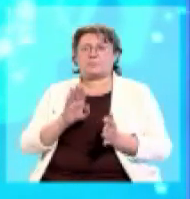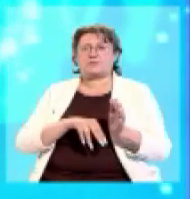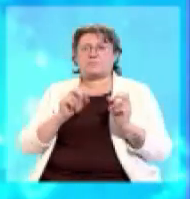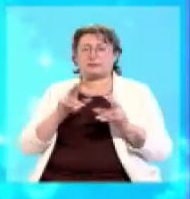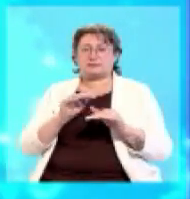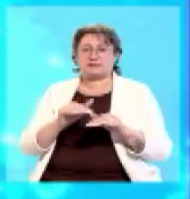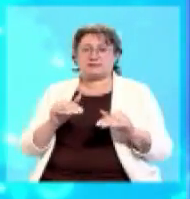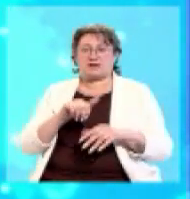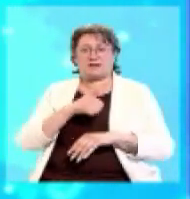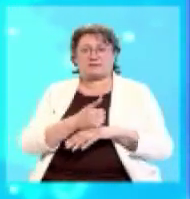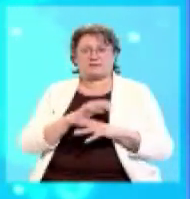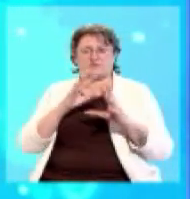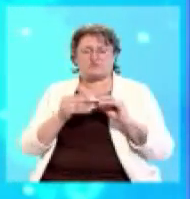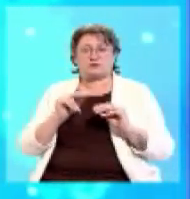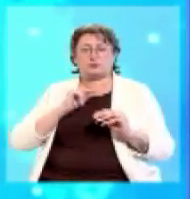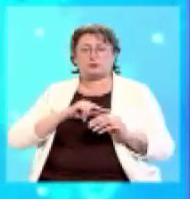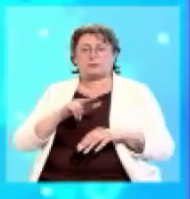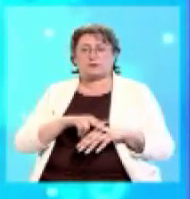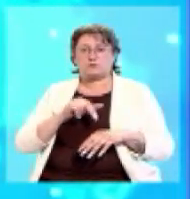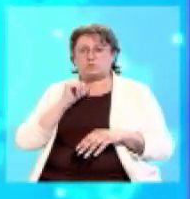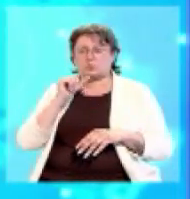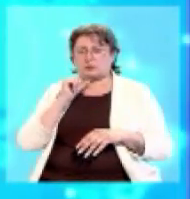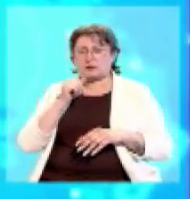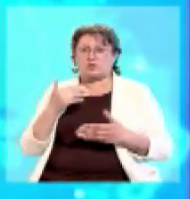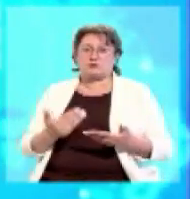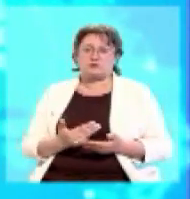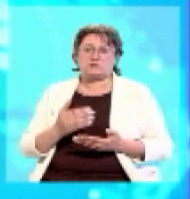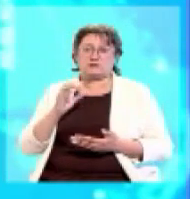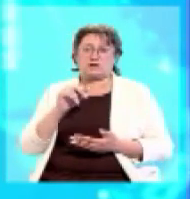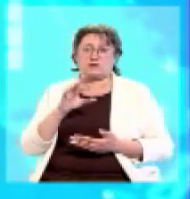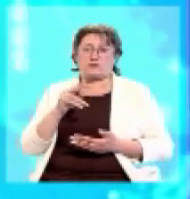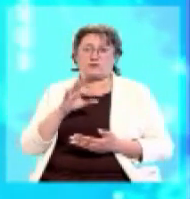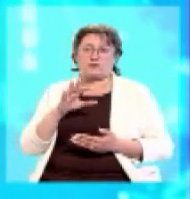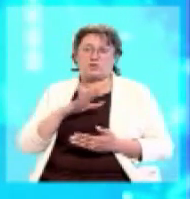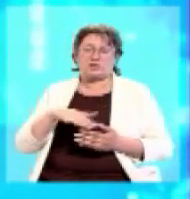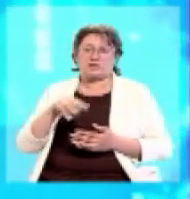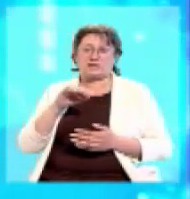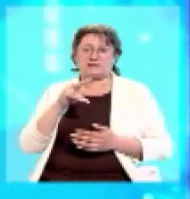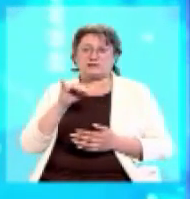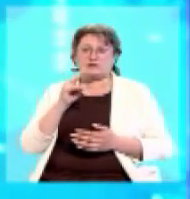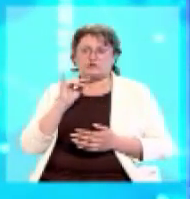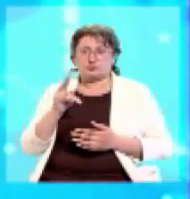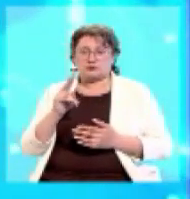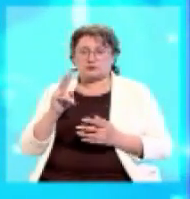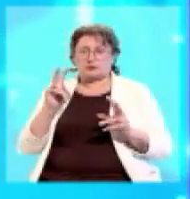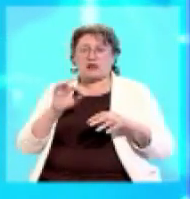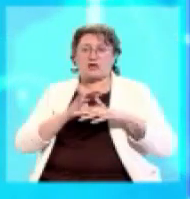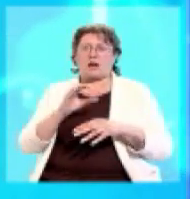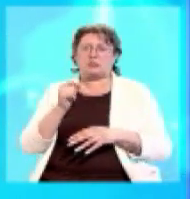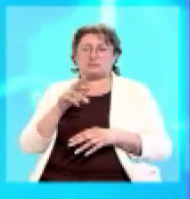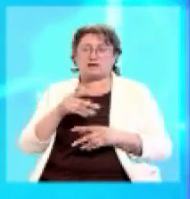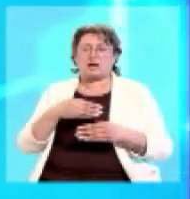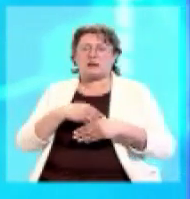Безопасность детей превыше всего. Сотрудники полиции Кустаная с жителями садового товарищества «Текстильщик» проводят акцию.